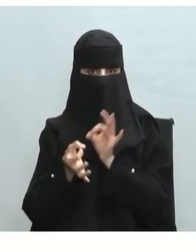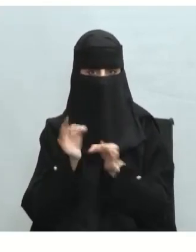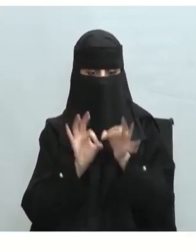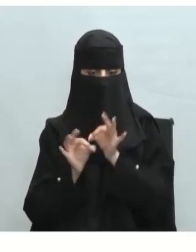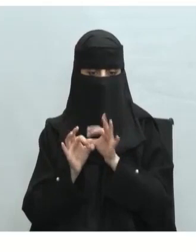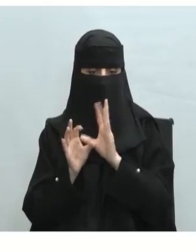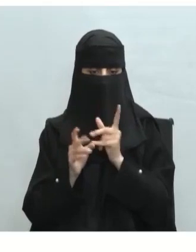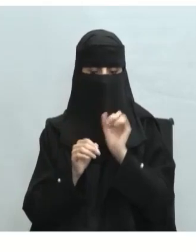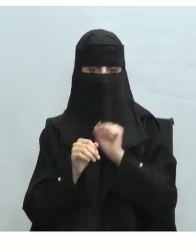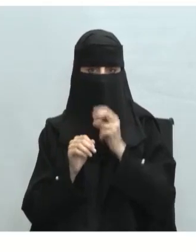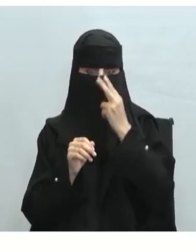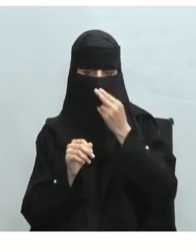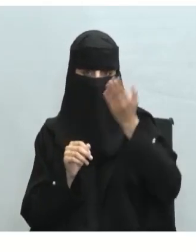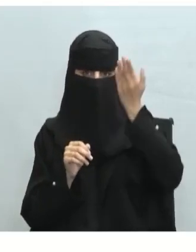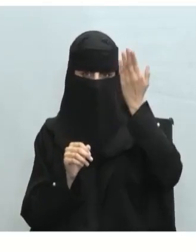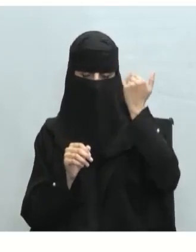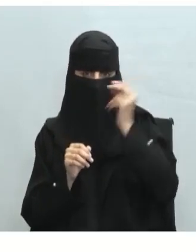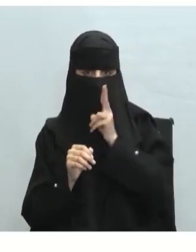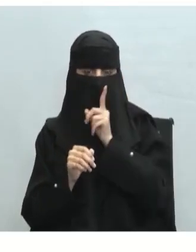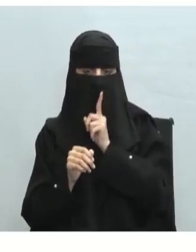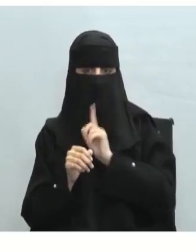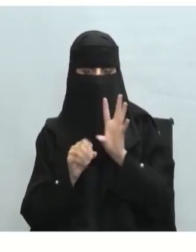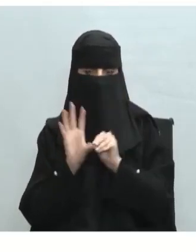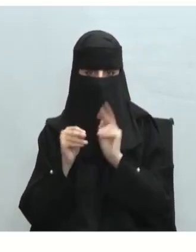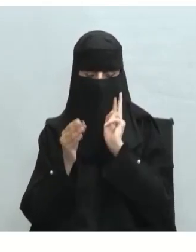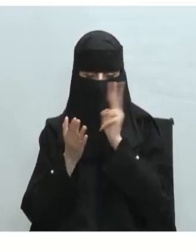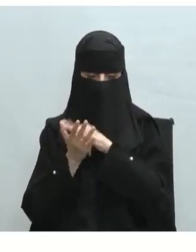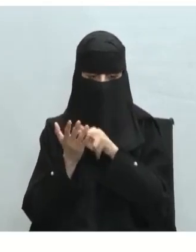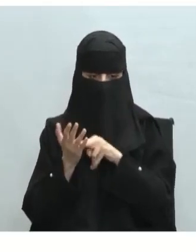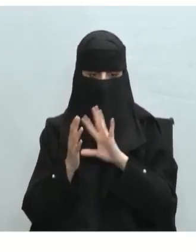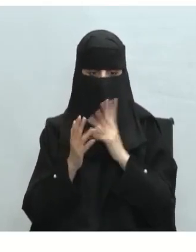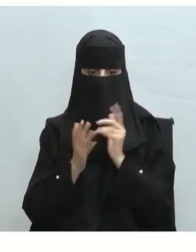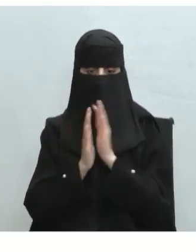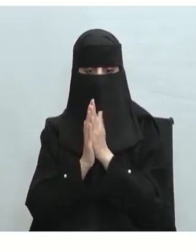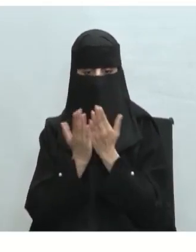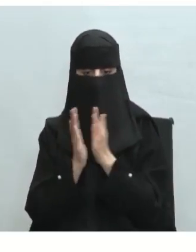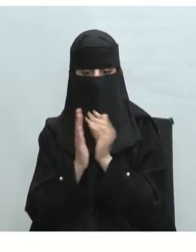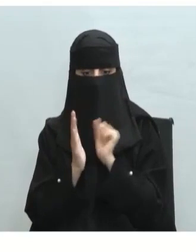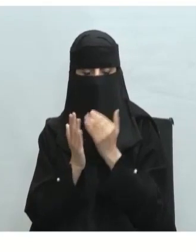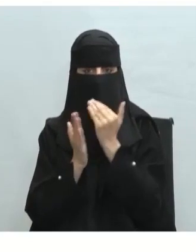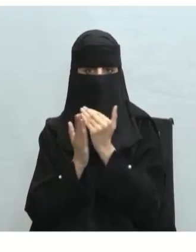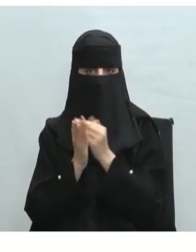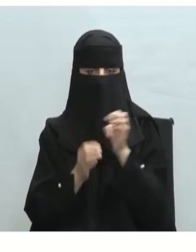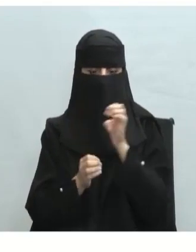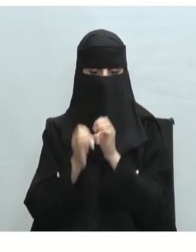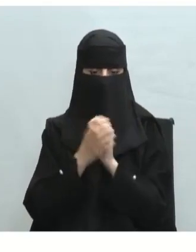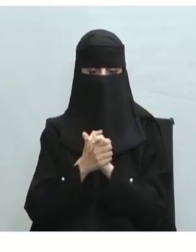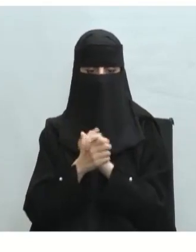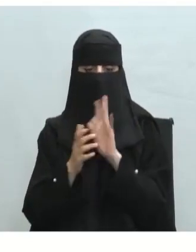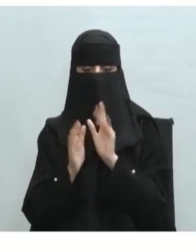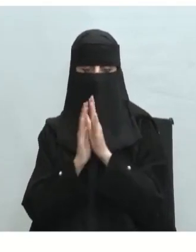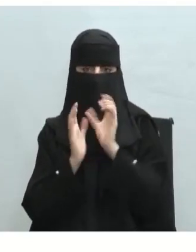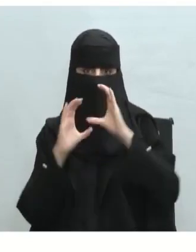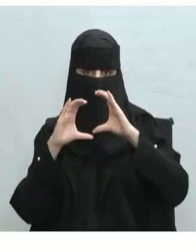الاسباب مثلا ادت الى سقوط الدوله العباسيه النتائج مترتبه على سقوطها موسوعه علميه تعرف او تعرف بالمصطلحات والنظريات العلميه في عدد من المجالات